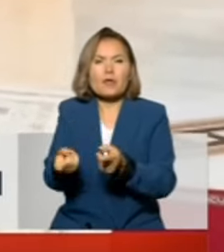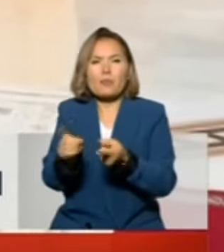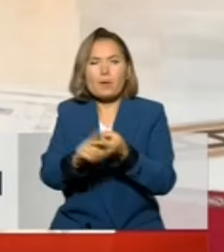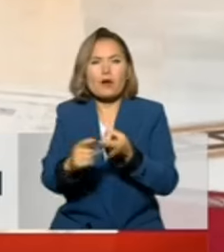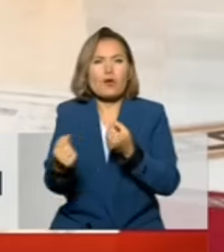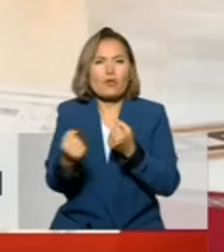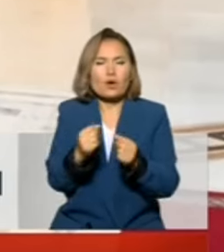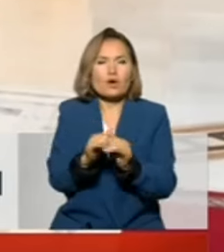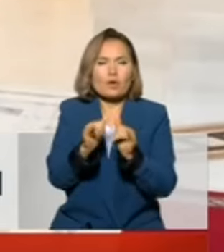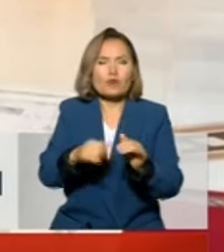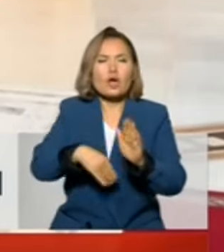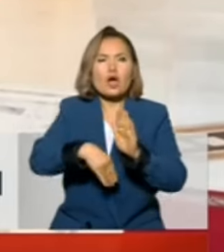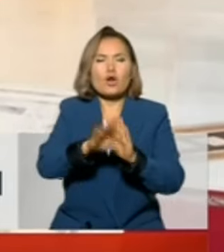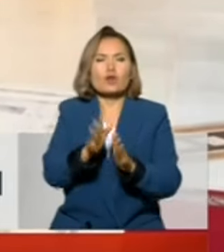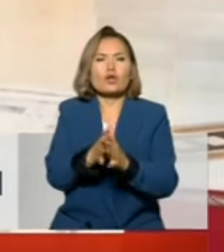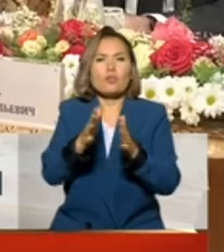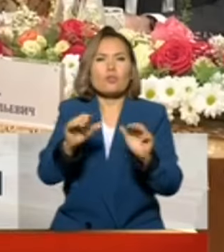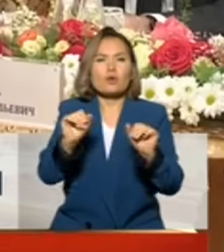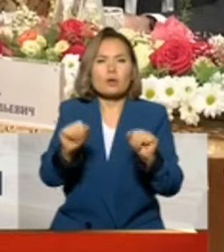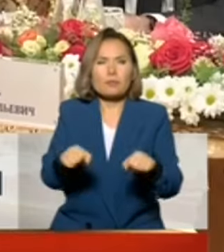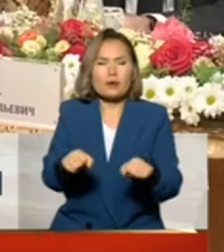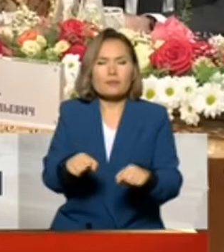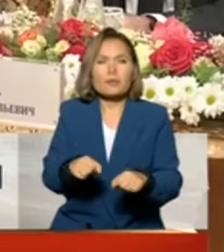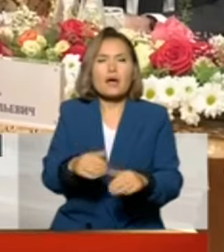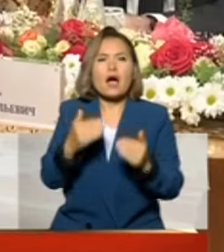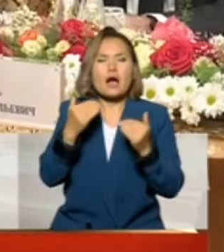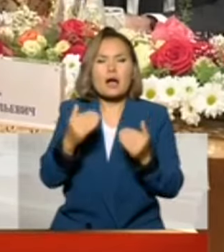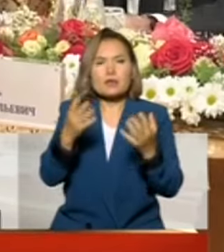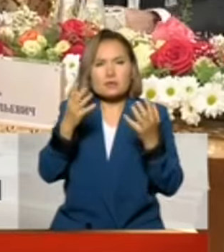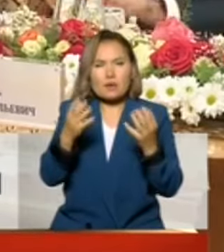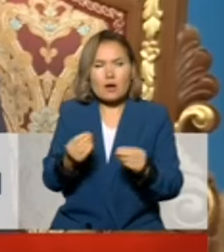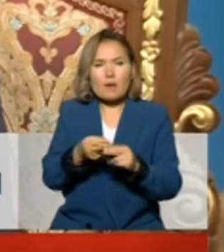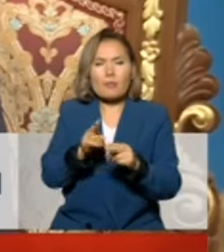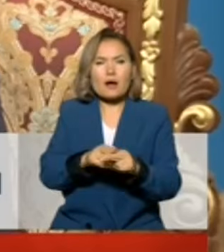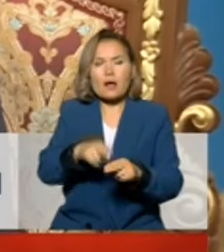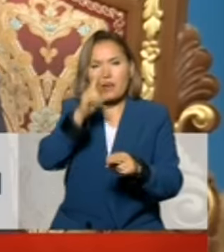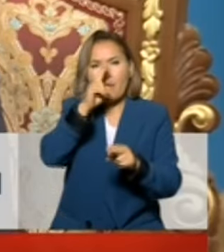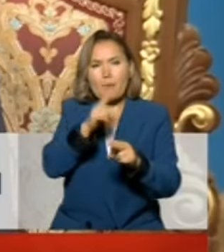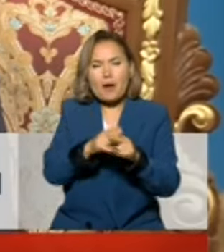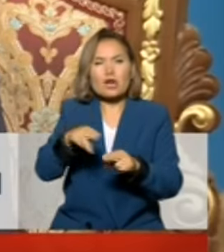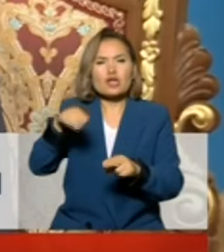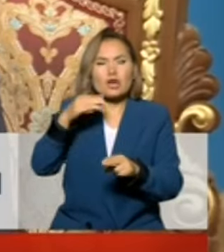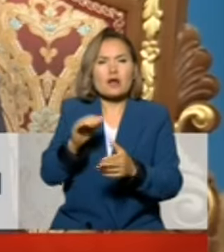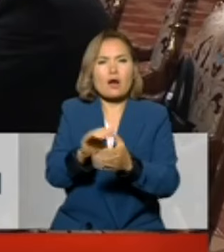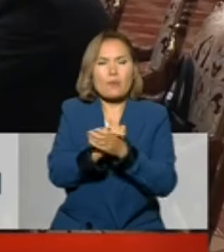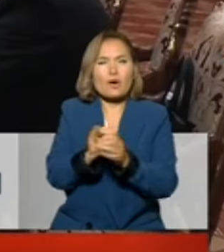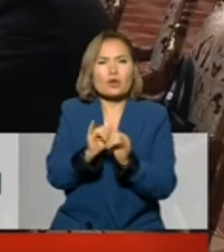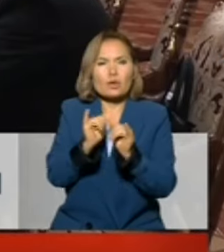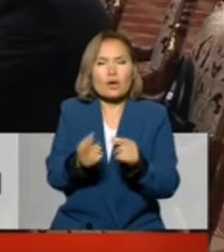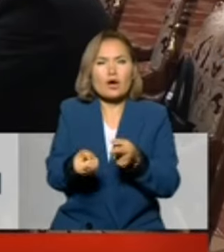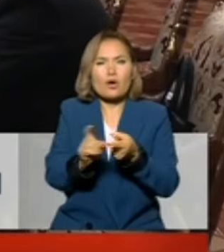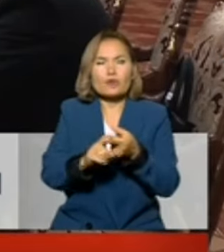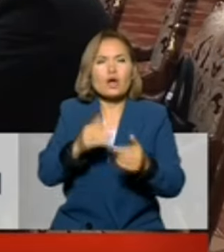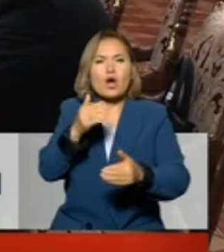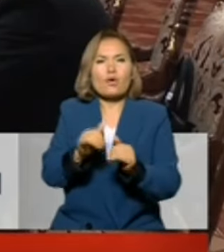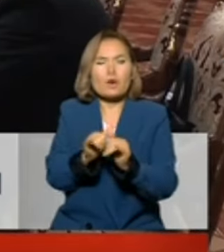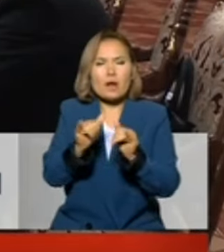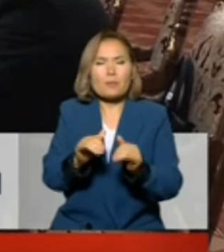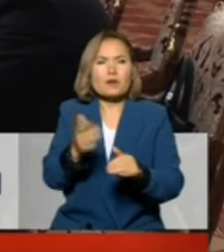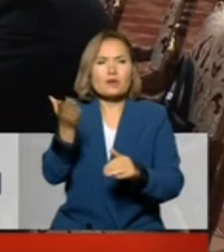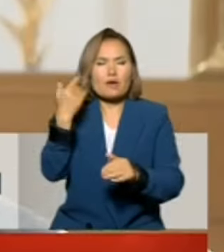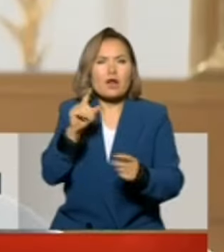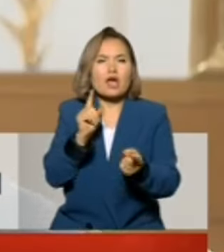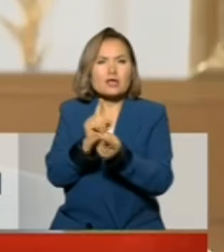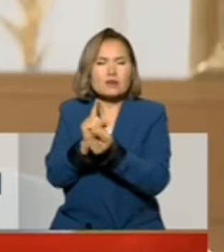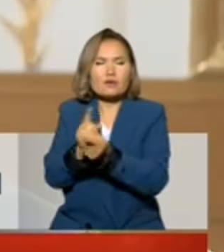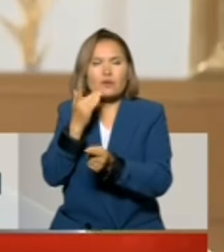одан әрі тереңдете түсуге мүмкіндік береді. Қазірдің өзінде бауырлас елмен байланыс қарыштап дамып келеді. Өйткені алдыңғы кездесулер